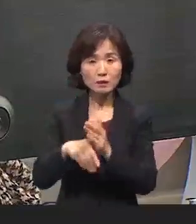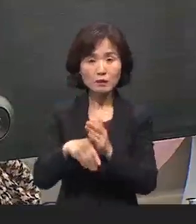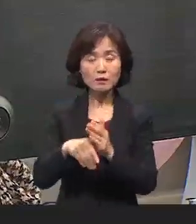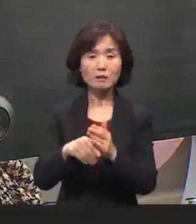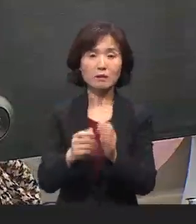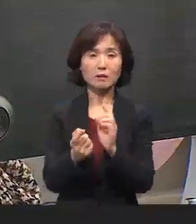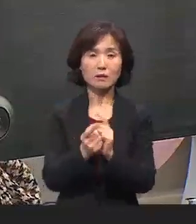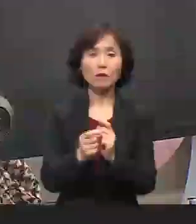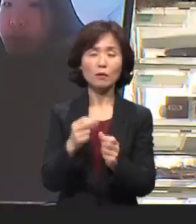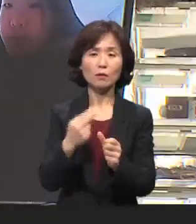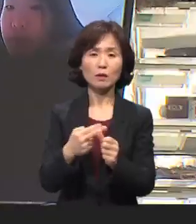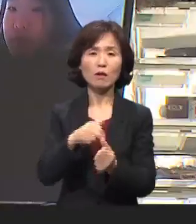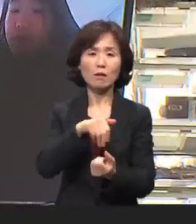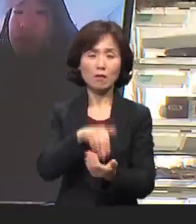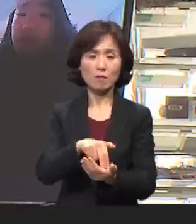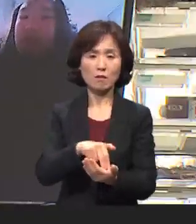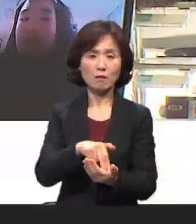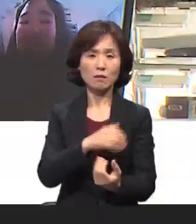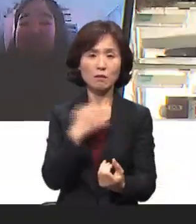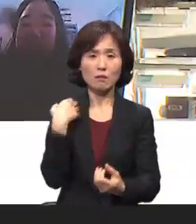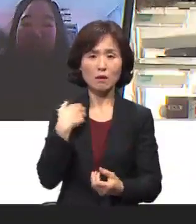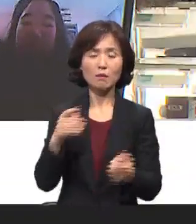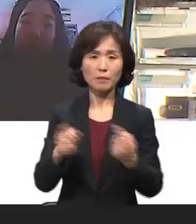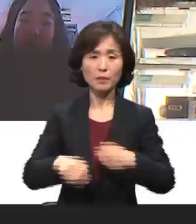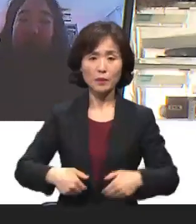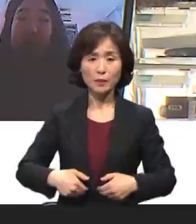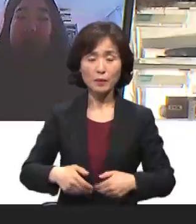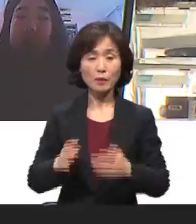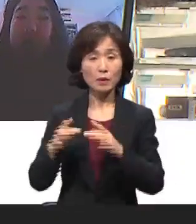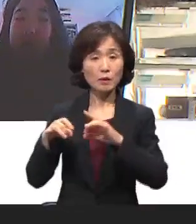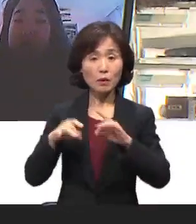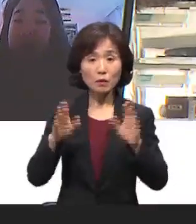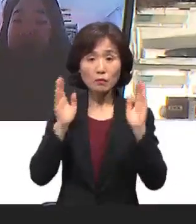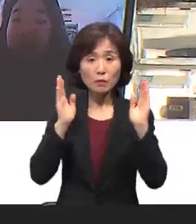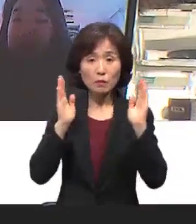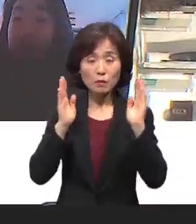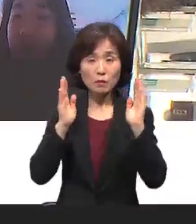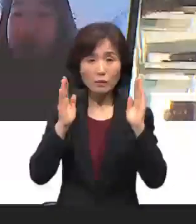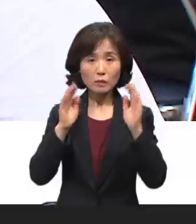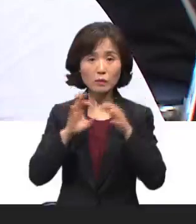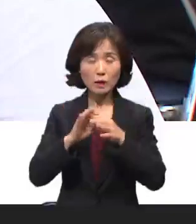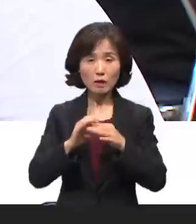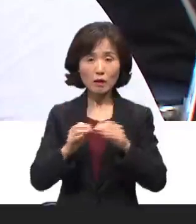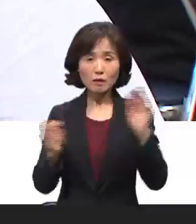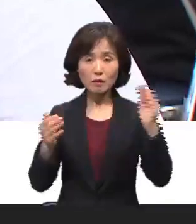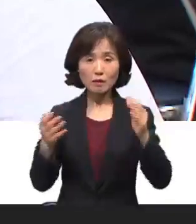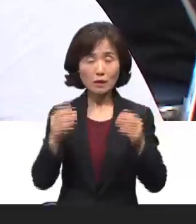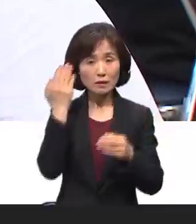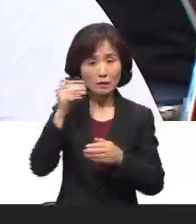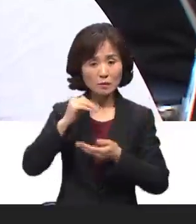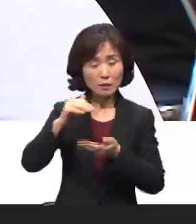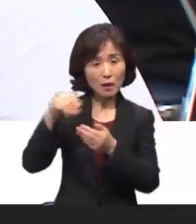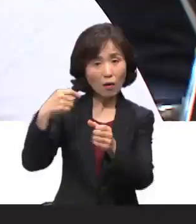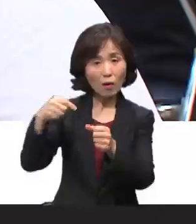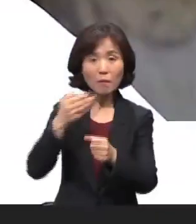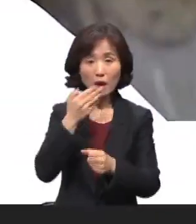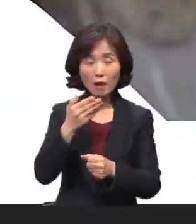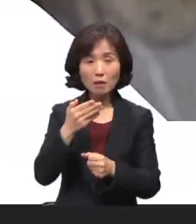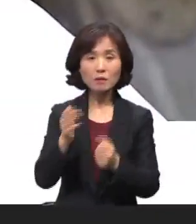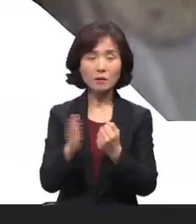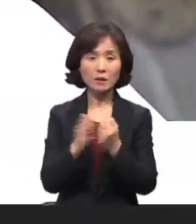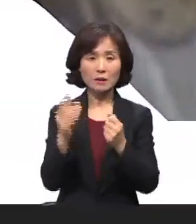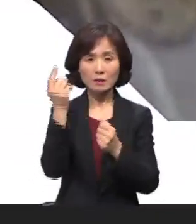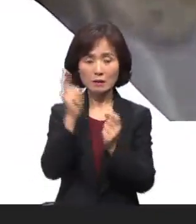목소리도 높았습니다. 원격 수업으로 다수의 학생에게 대규모 지식 전달이 가능한 만큼 대면 수업에선 진로, 진학